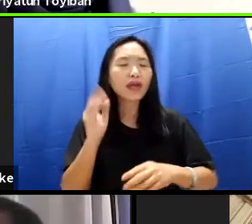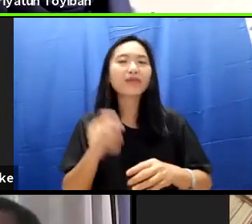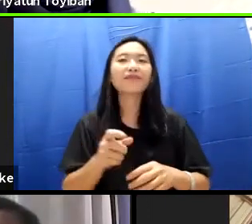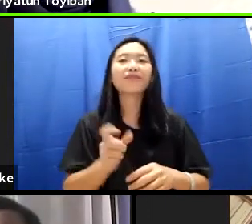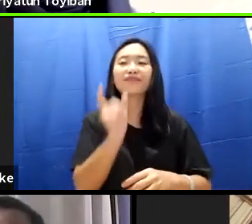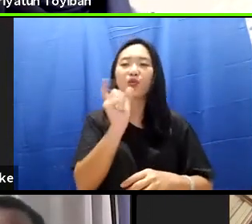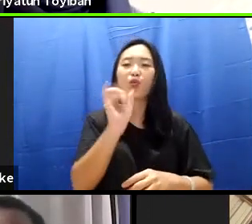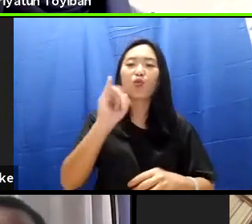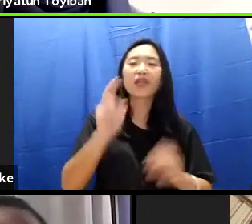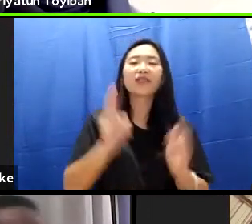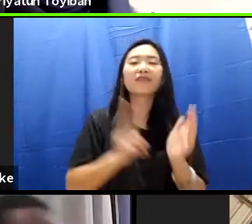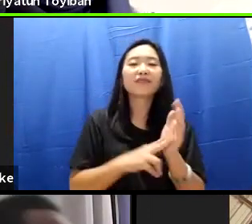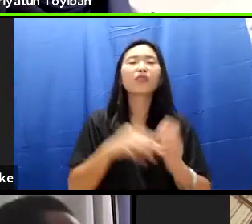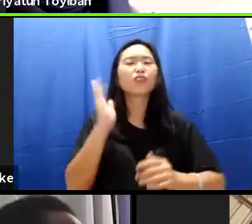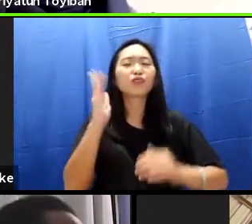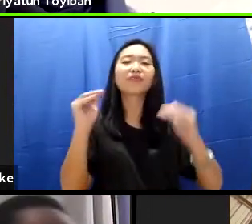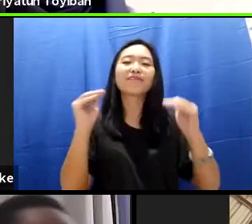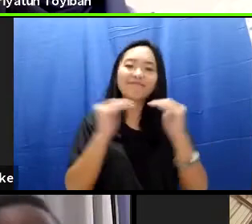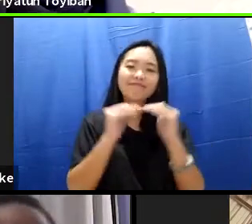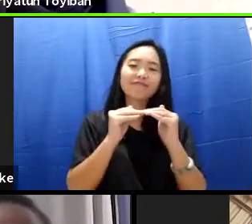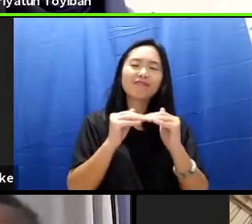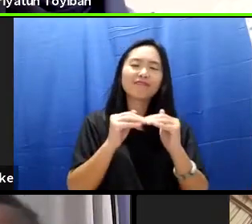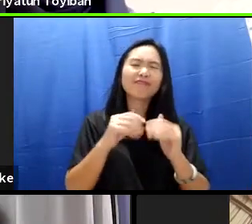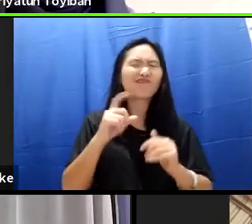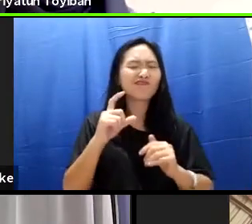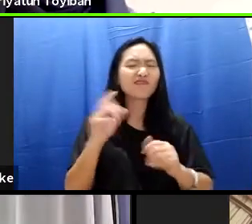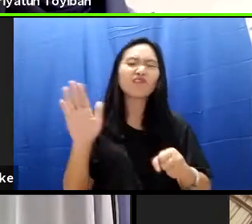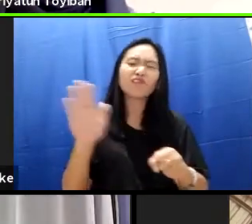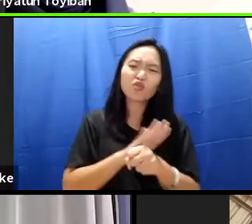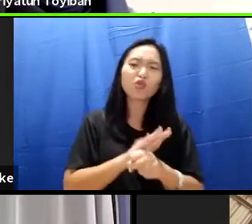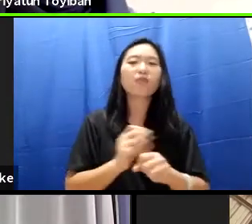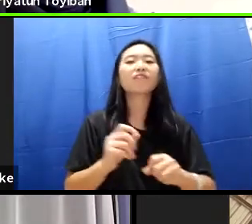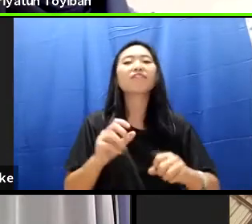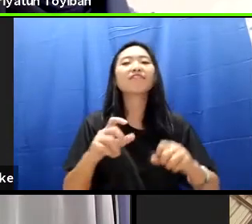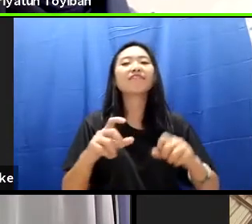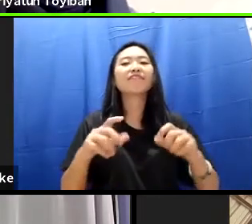Saya kira semakin banyak ya, semakin